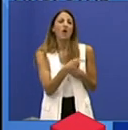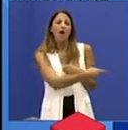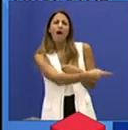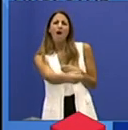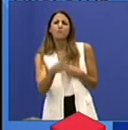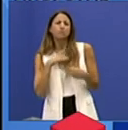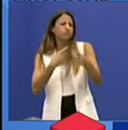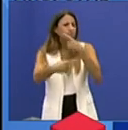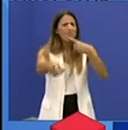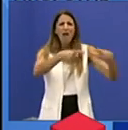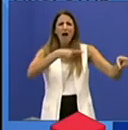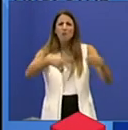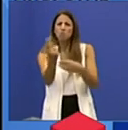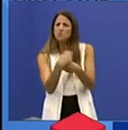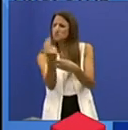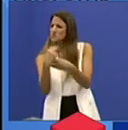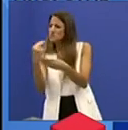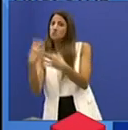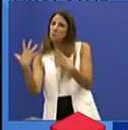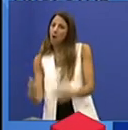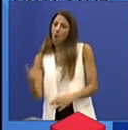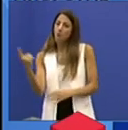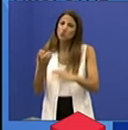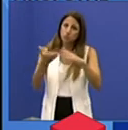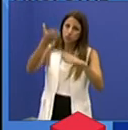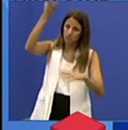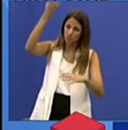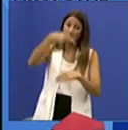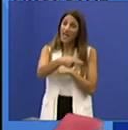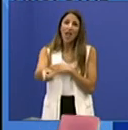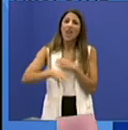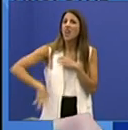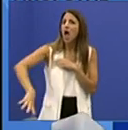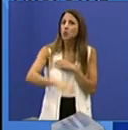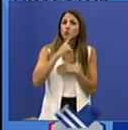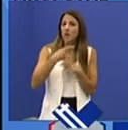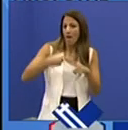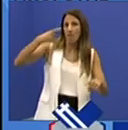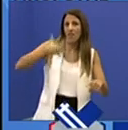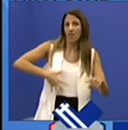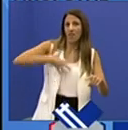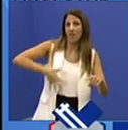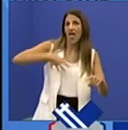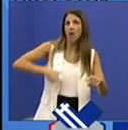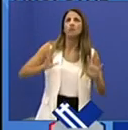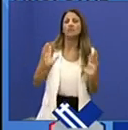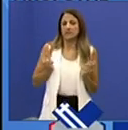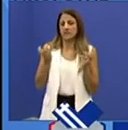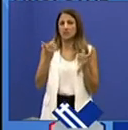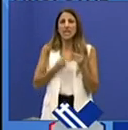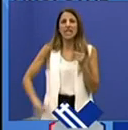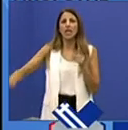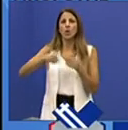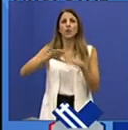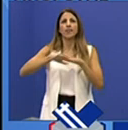ρεύμα που συνενώθηκε στην κάλπη. Δεν εκφράστηκε απλά η θέληση να κλείσει ένας κύκλος